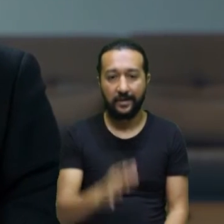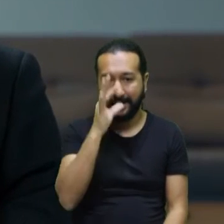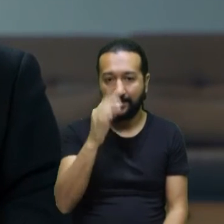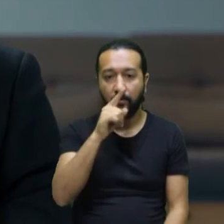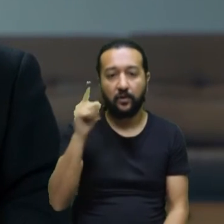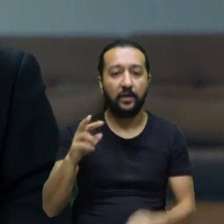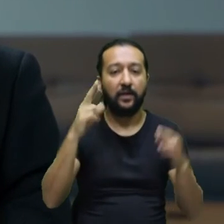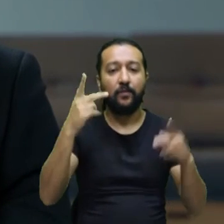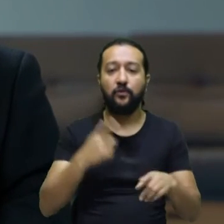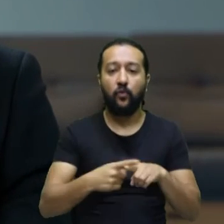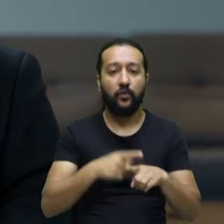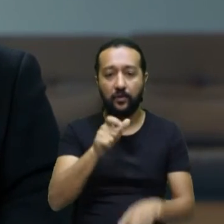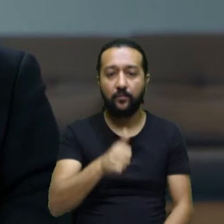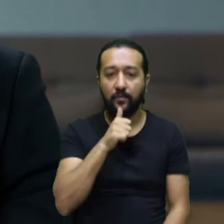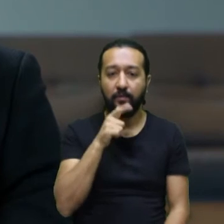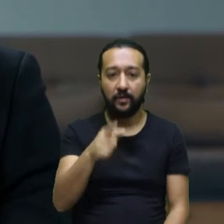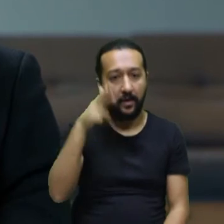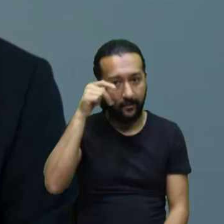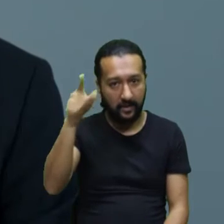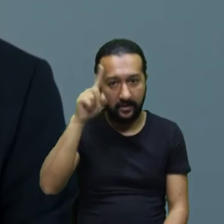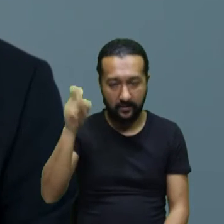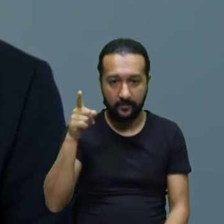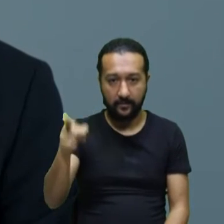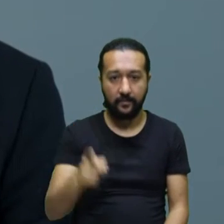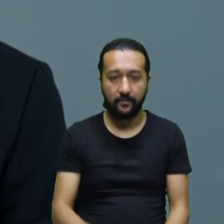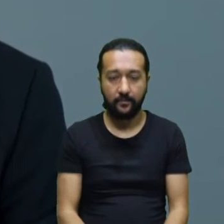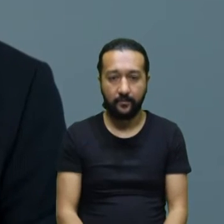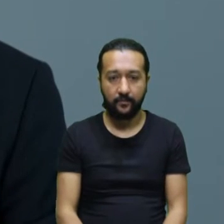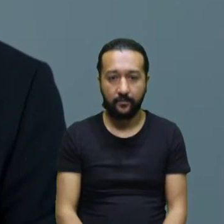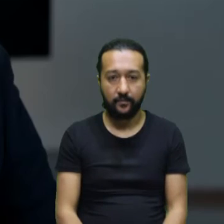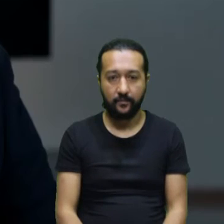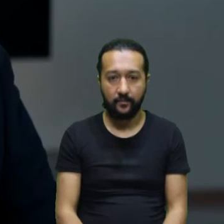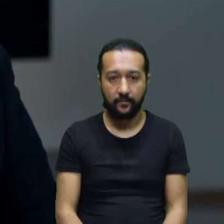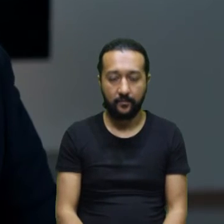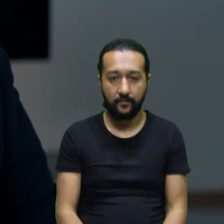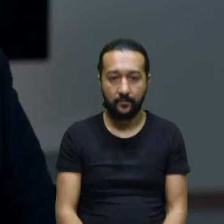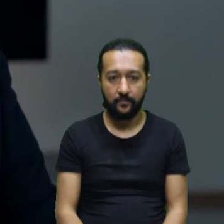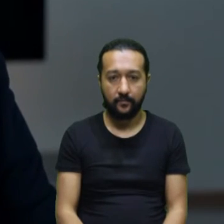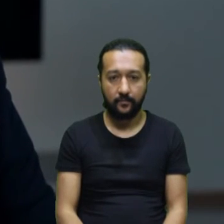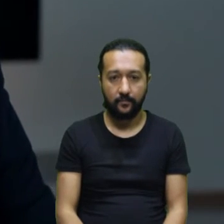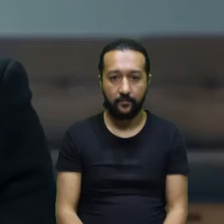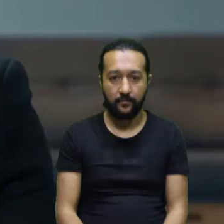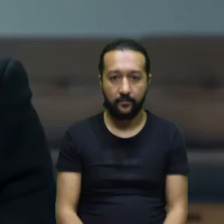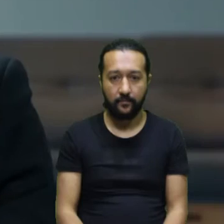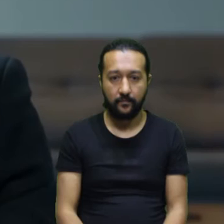Kimler o yabancı ortakların baba? Amerikalılar mı? Fehmi ne demek istiyorsun dercesine baktı.